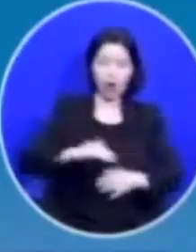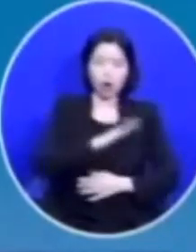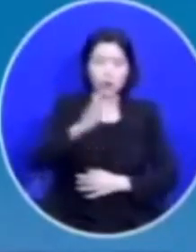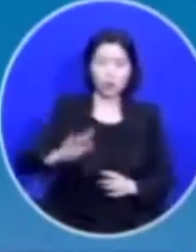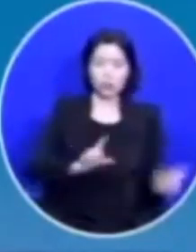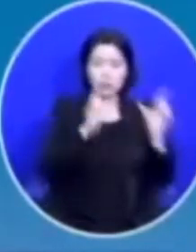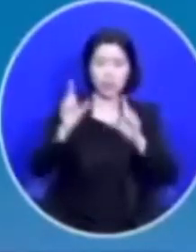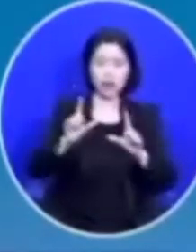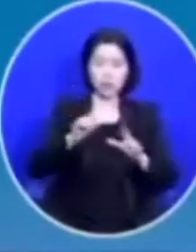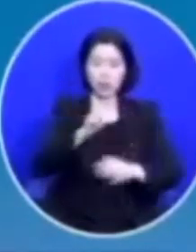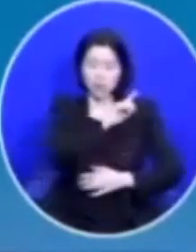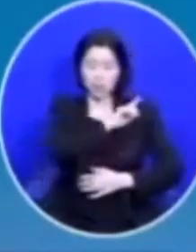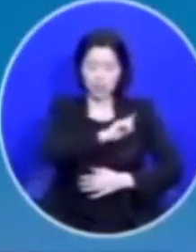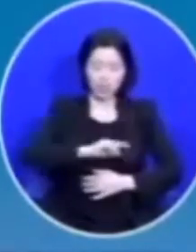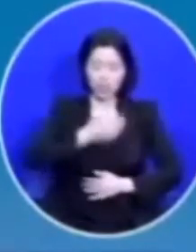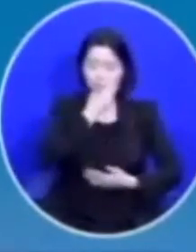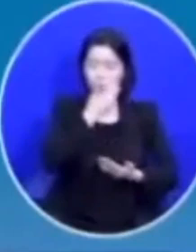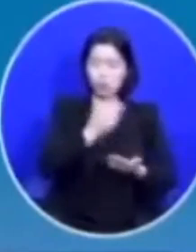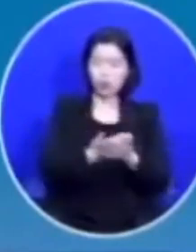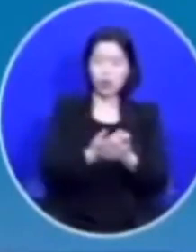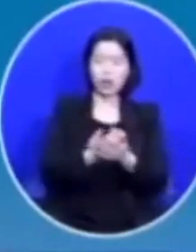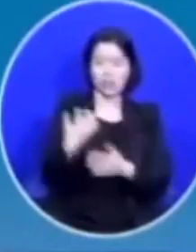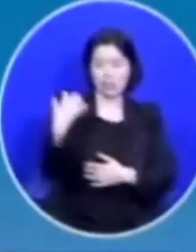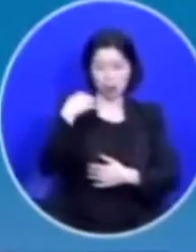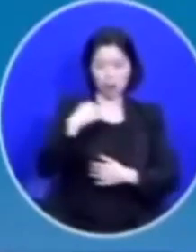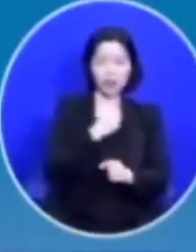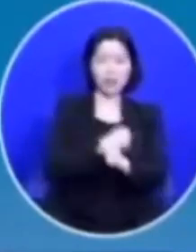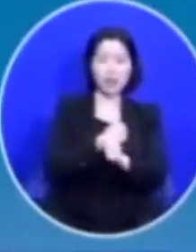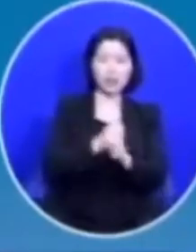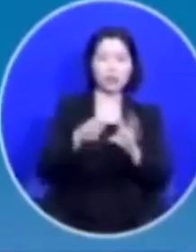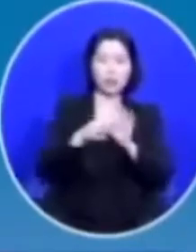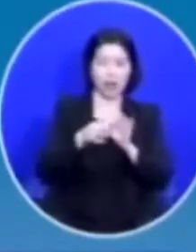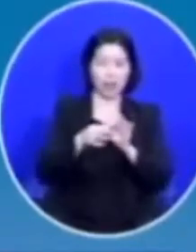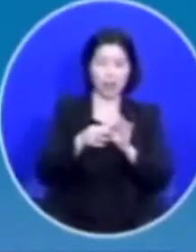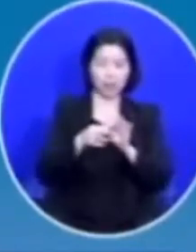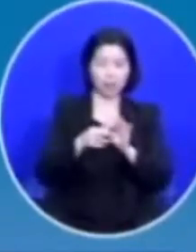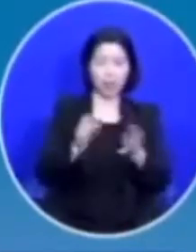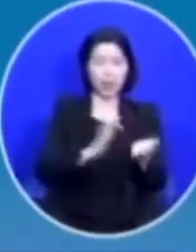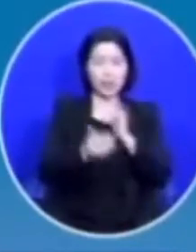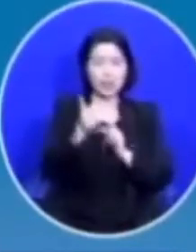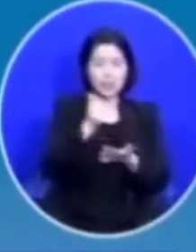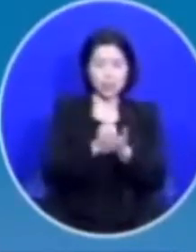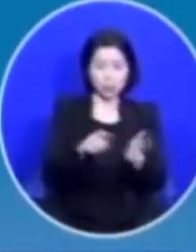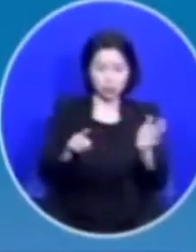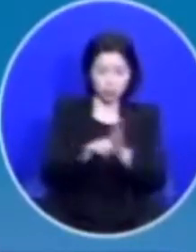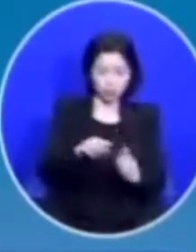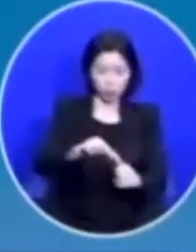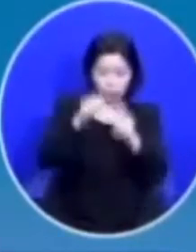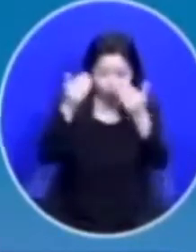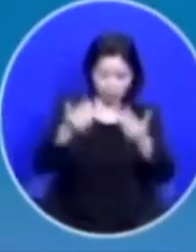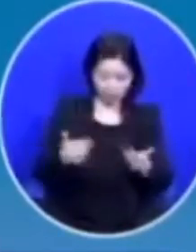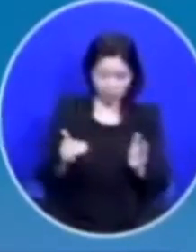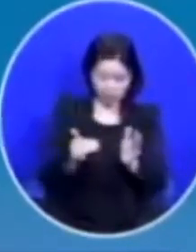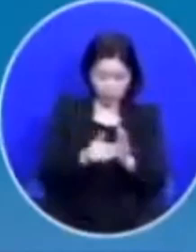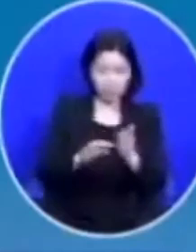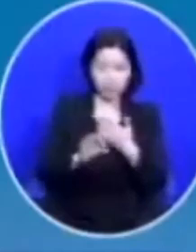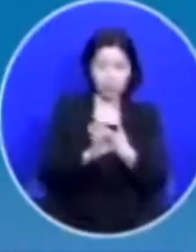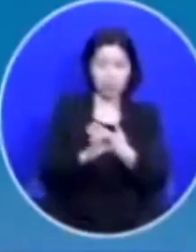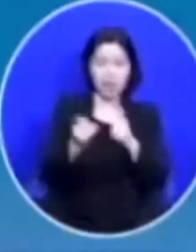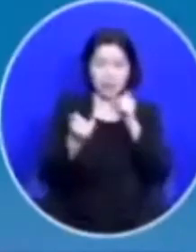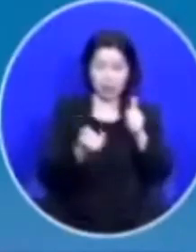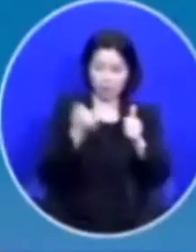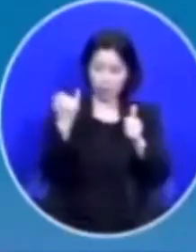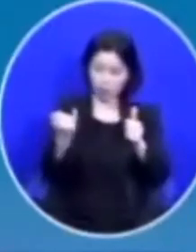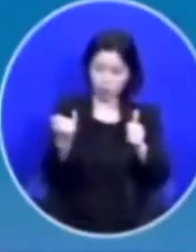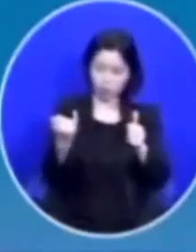가장 중요한 역할을 하고 있는 관계입니다 예수를 믿고 구원을 받았다면 남편과 아내 사이